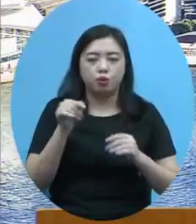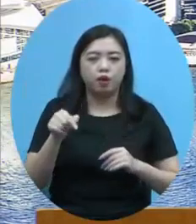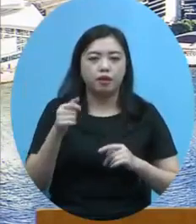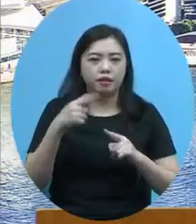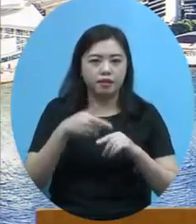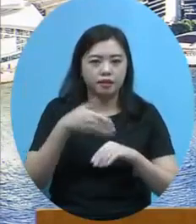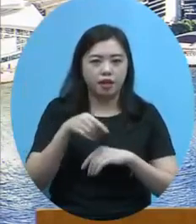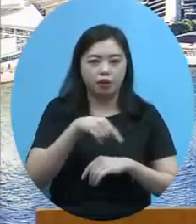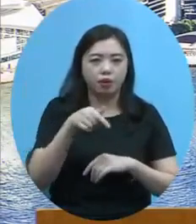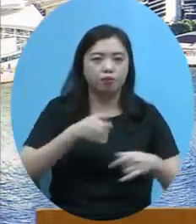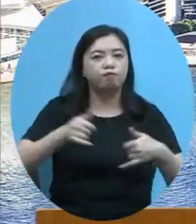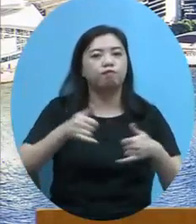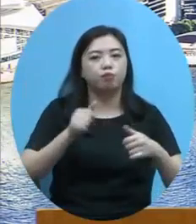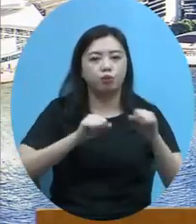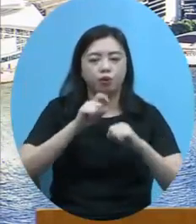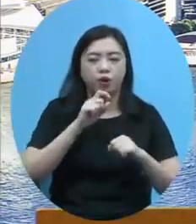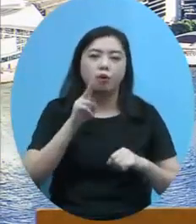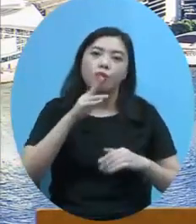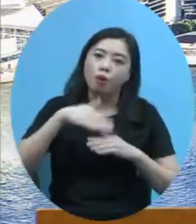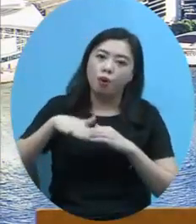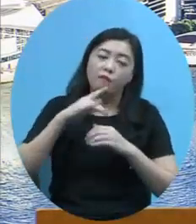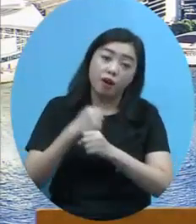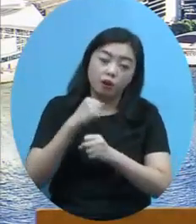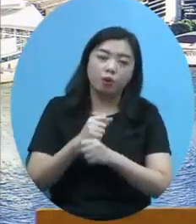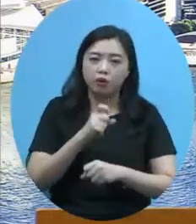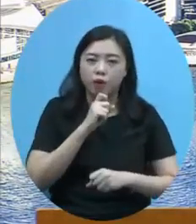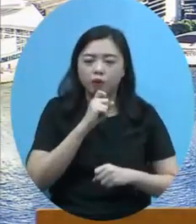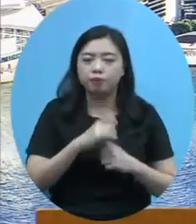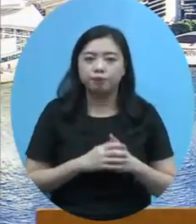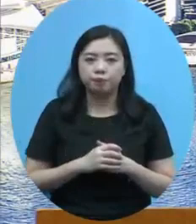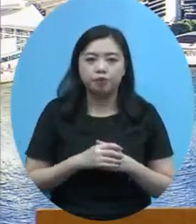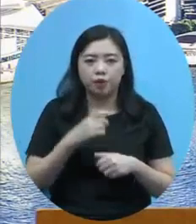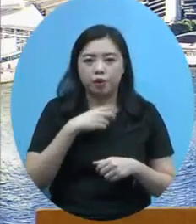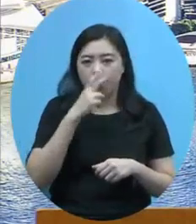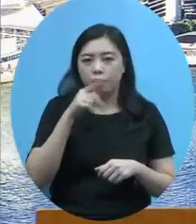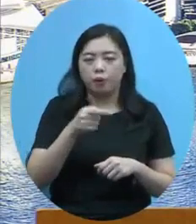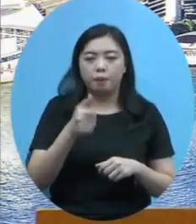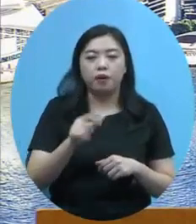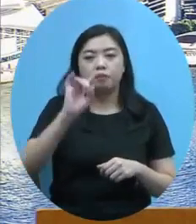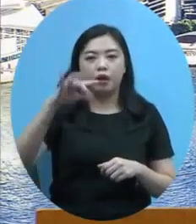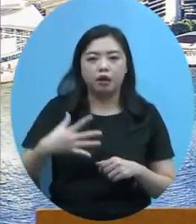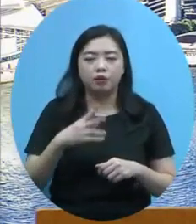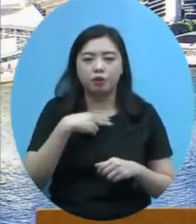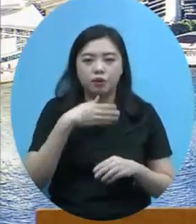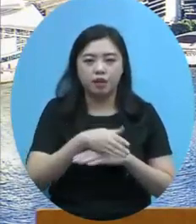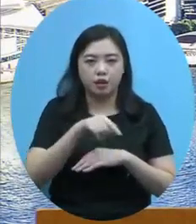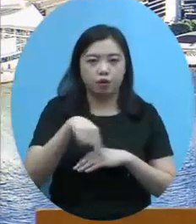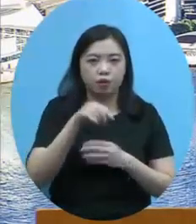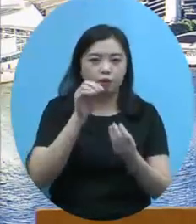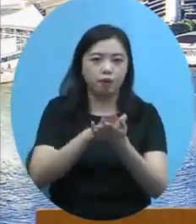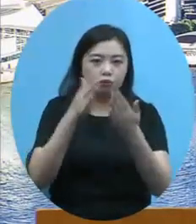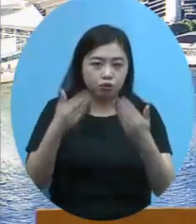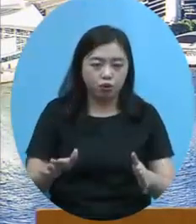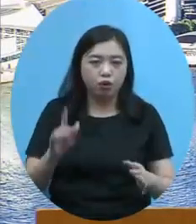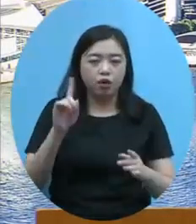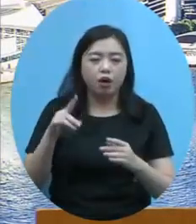社區有活動嘅，咁有啲係喺外面係翻工啦。咁我哋都相信個源頭咧，應該就喺社區感染咗之後咧，